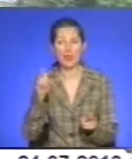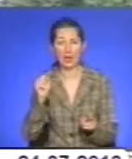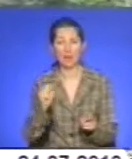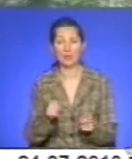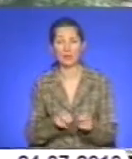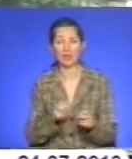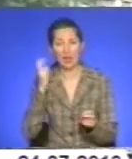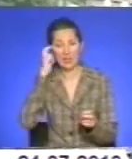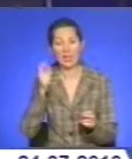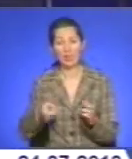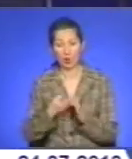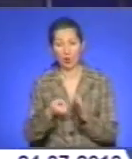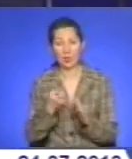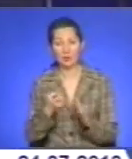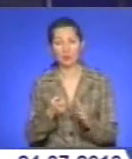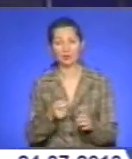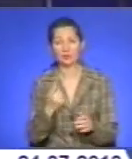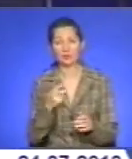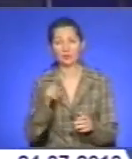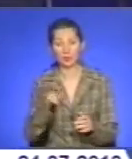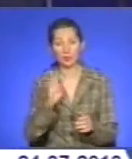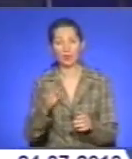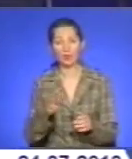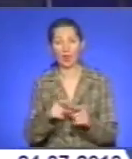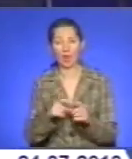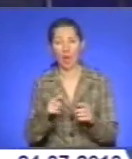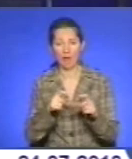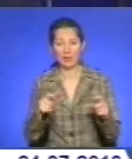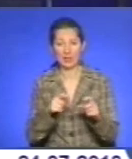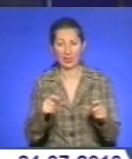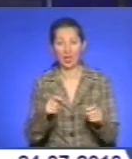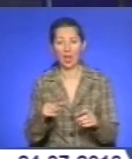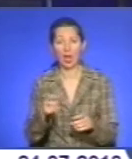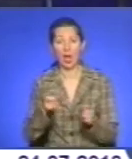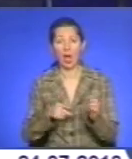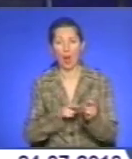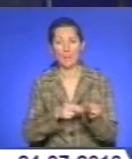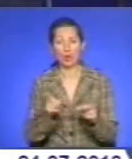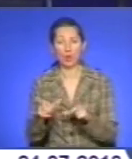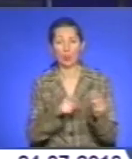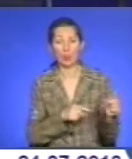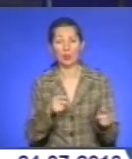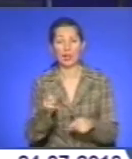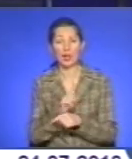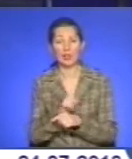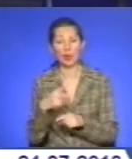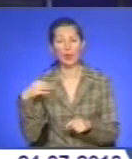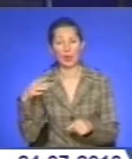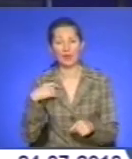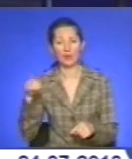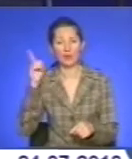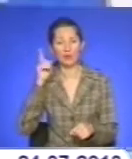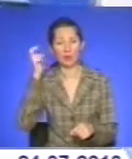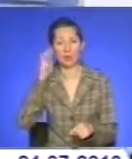квитки запровадять на потяги, що курсують з Києва до Сімферополя, Одеси, Львова, Тернополя, Дніпропетровська та Харкова.